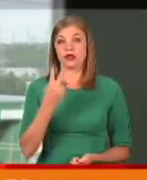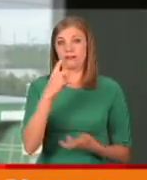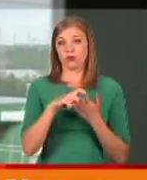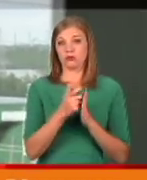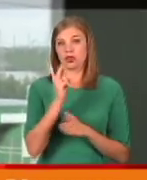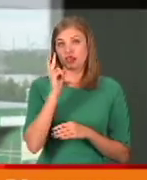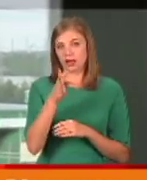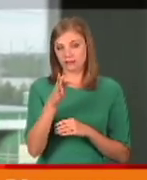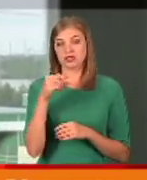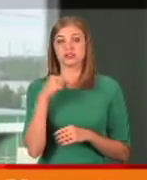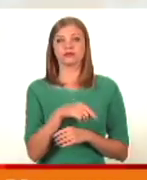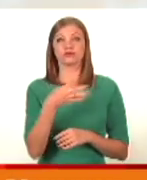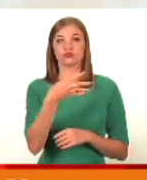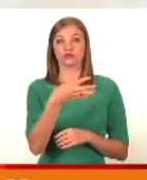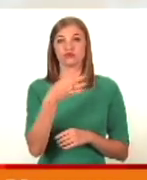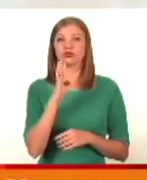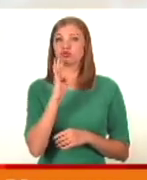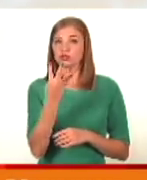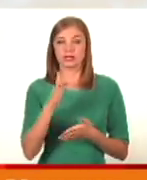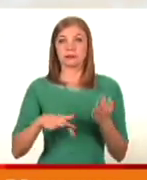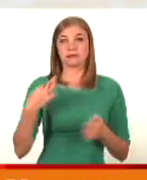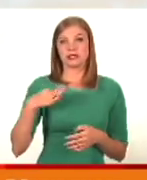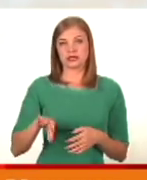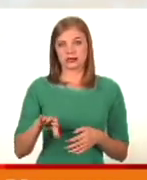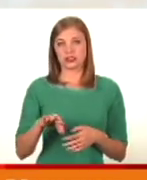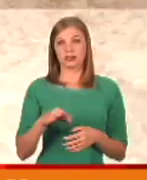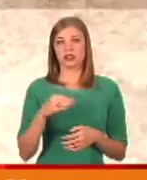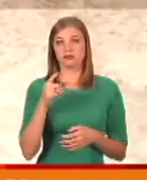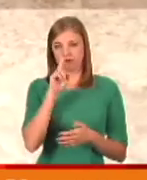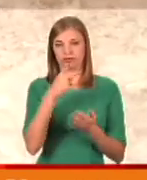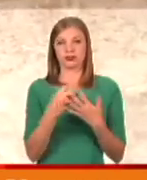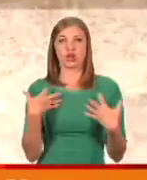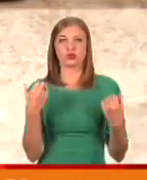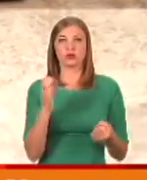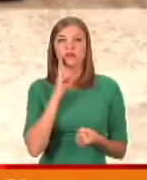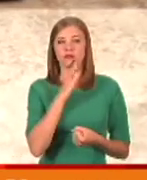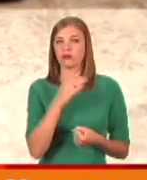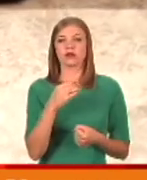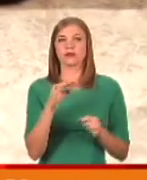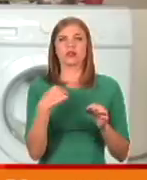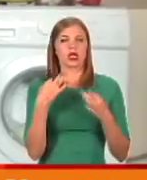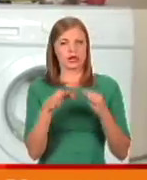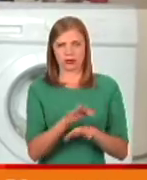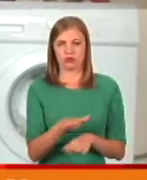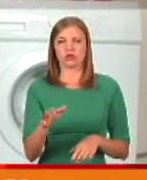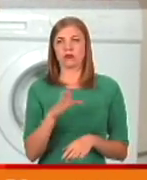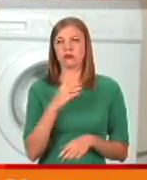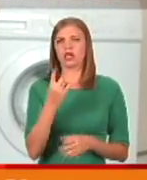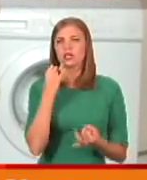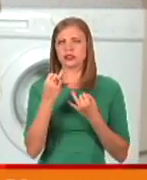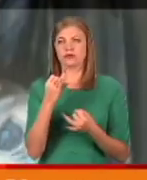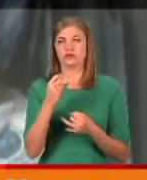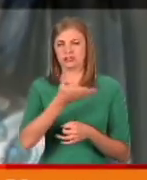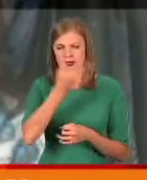Двокімнатна квартира на околиці міста. Четвертий рік без сина відбився на здоров'ї матері. Да я його не пускала. Був один розговор. Я все забудь і